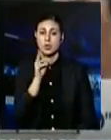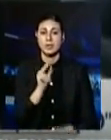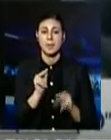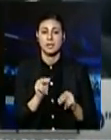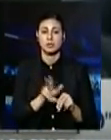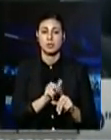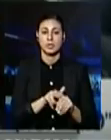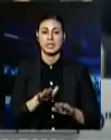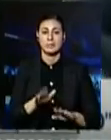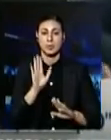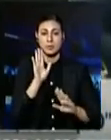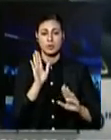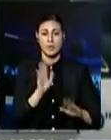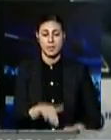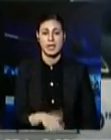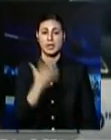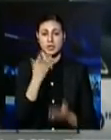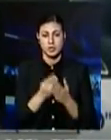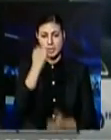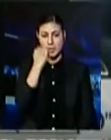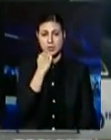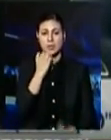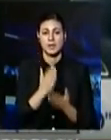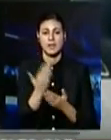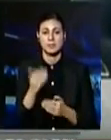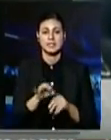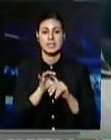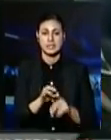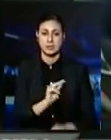პოლიციელები ტოვებენ თანამდებობას. ჩვენ მადლობელი ვართ მის მიერ გაწეული სამსახურისთვის.